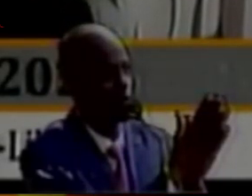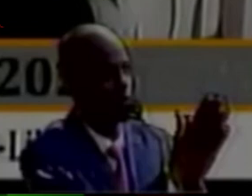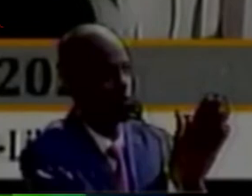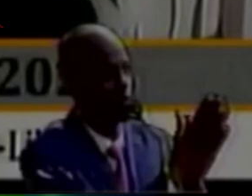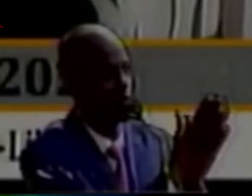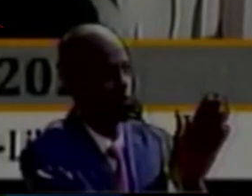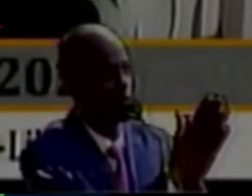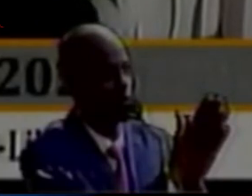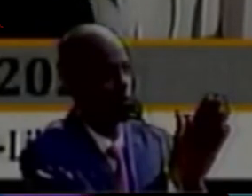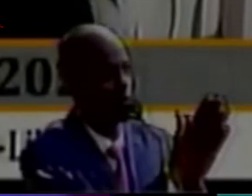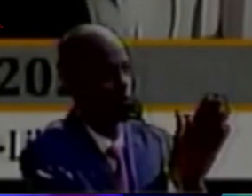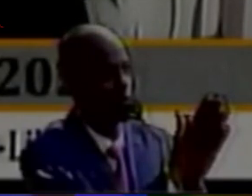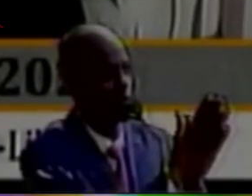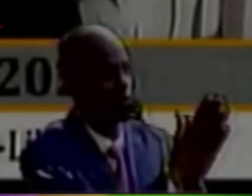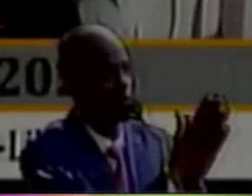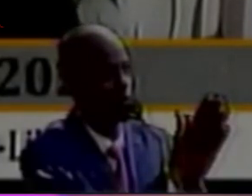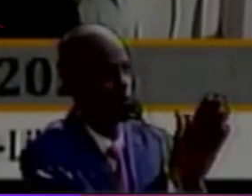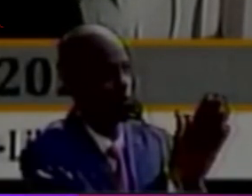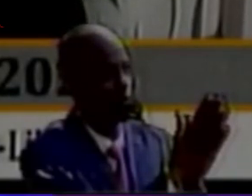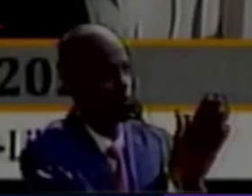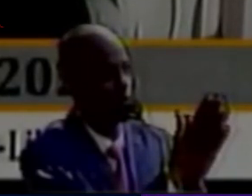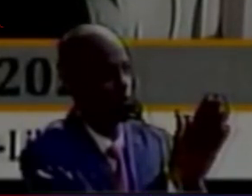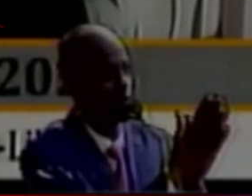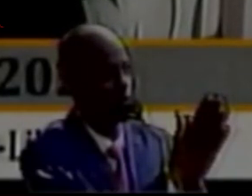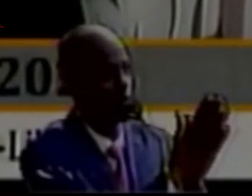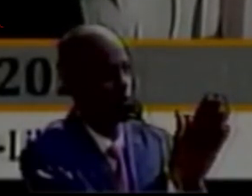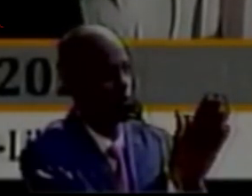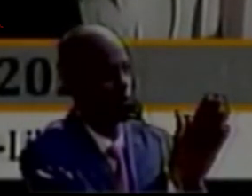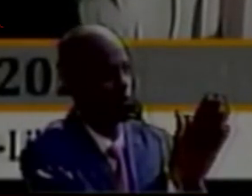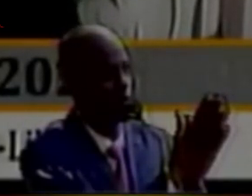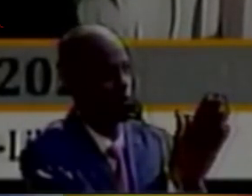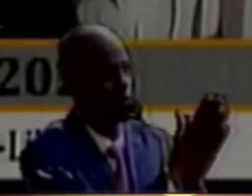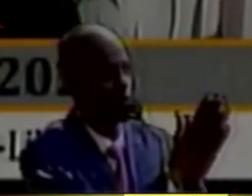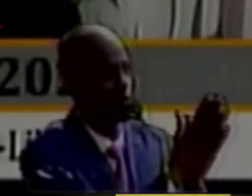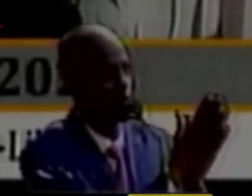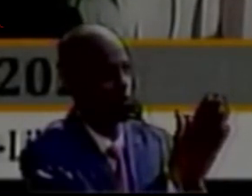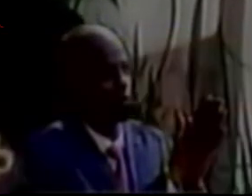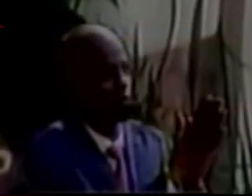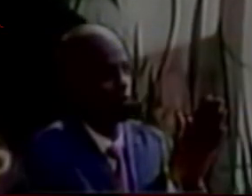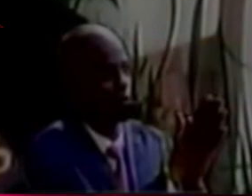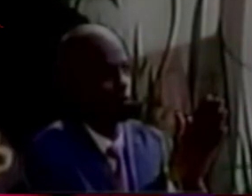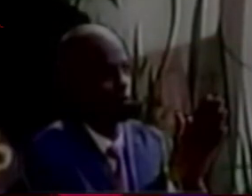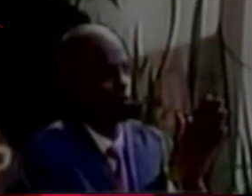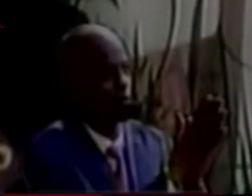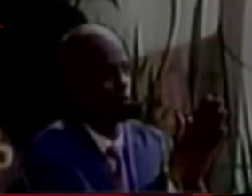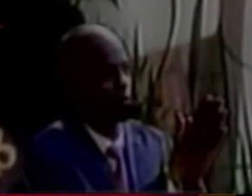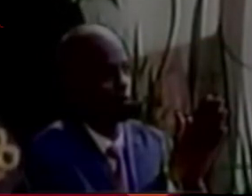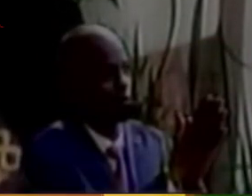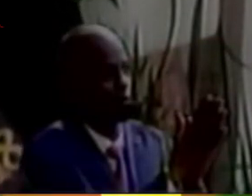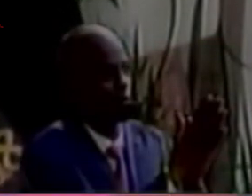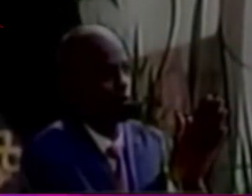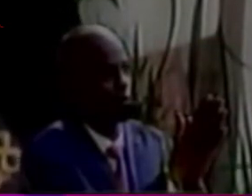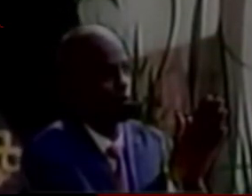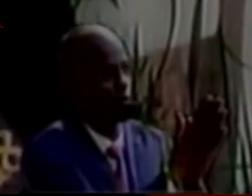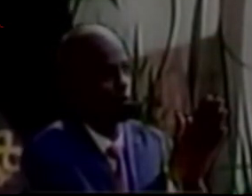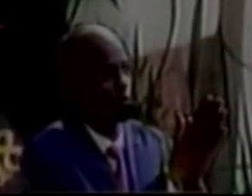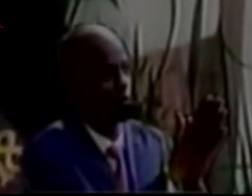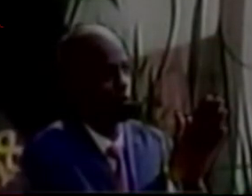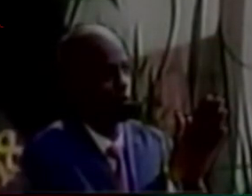yo pas bien accompagné peuple lan yo t'a diffusé des fake news qui empêchaient que moun yo fait des